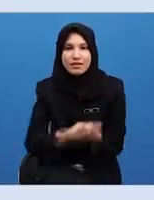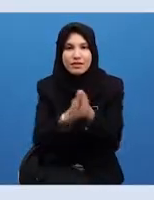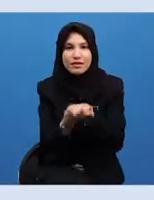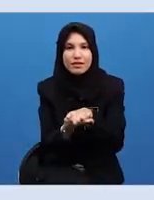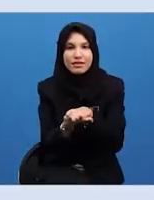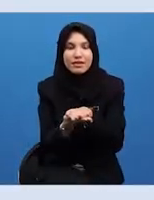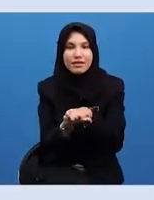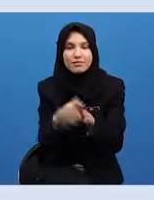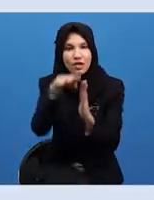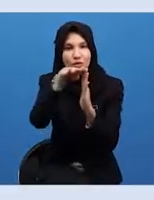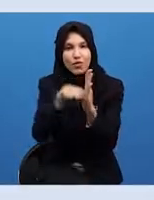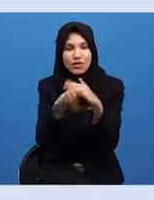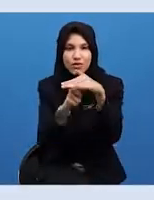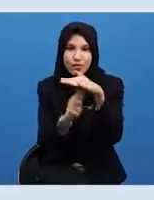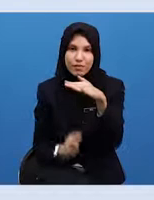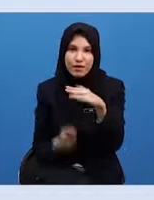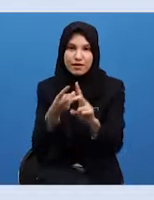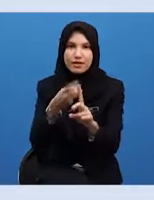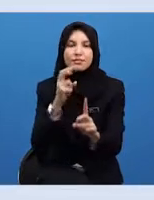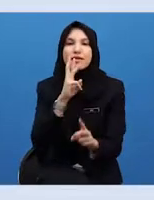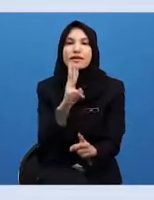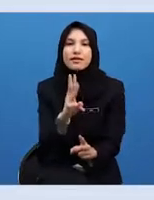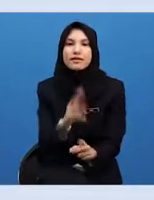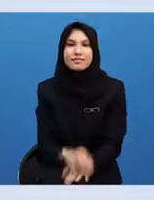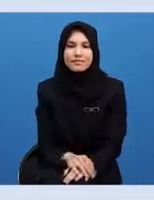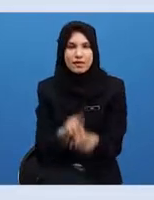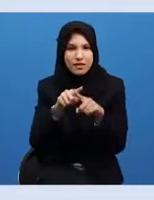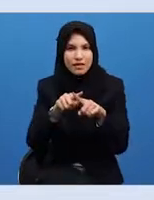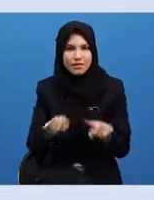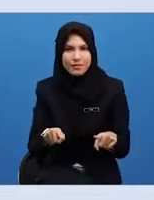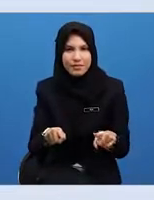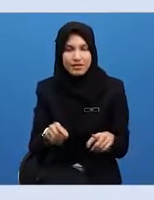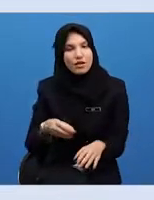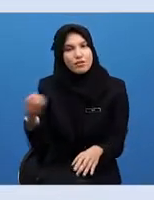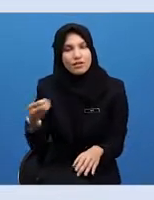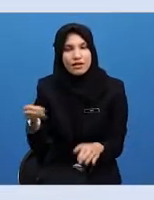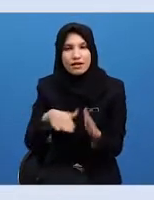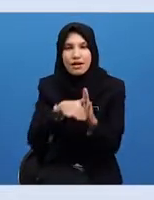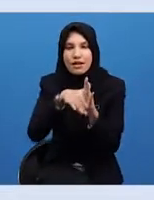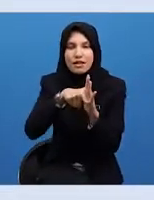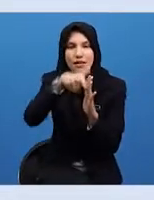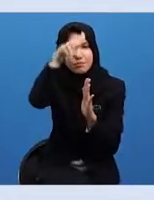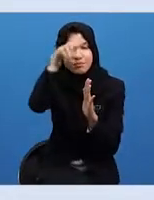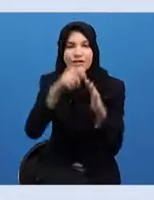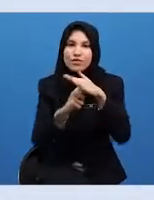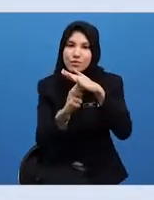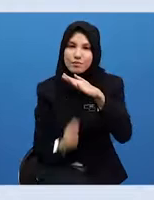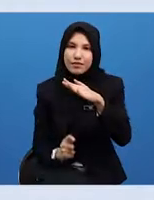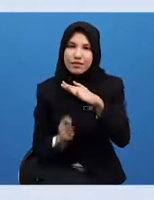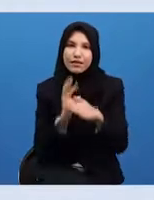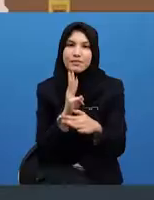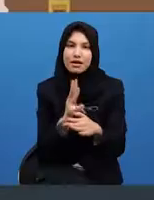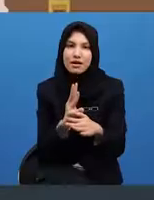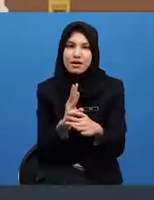kurang tumpat daripada air. Sebaliknya, objek yang lebih tumpat daripada air akan